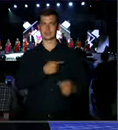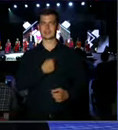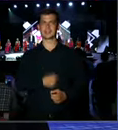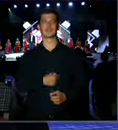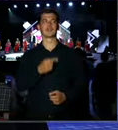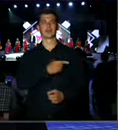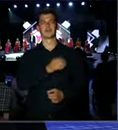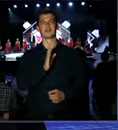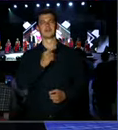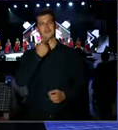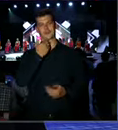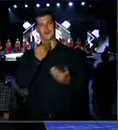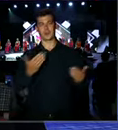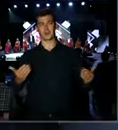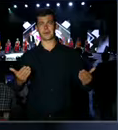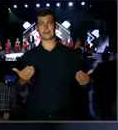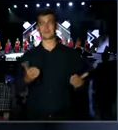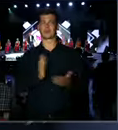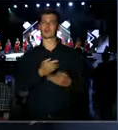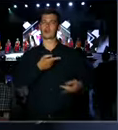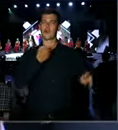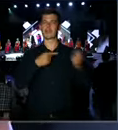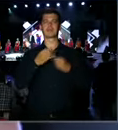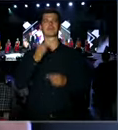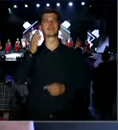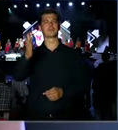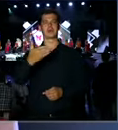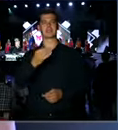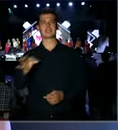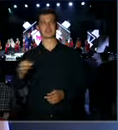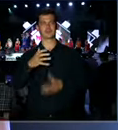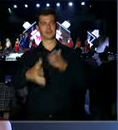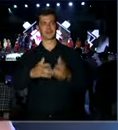głosu. Dziękujemy Państwu za przybliżenie tematu Miss Świata